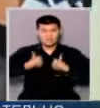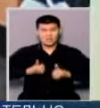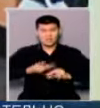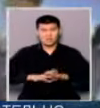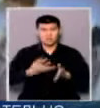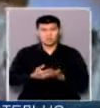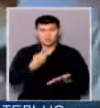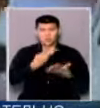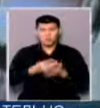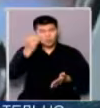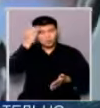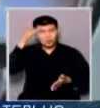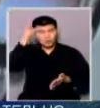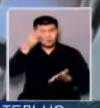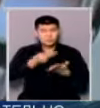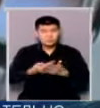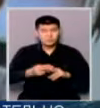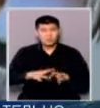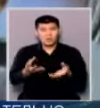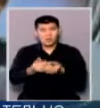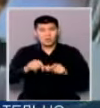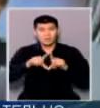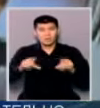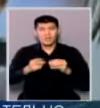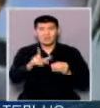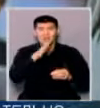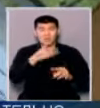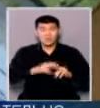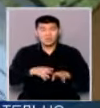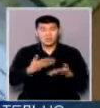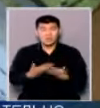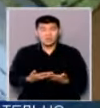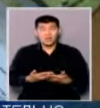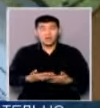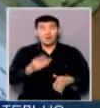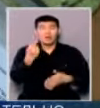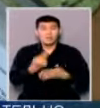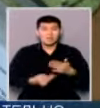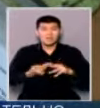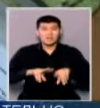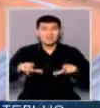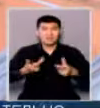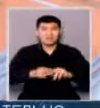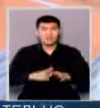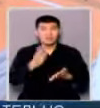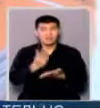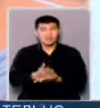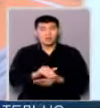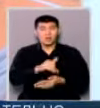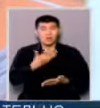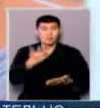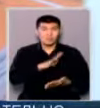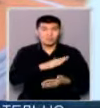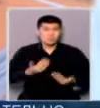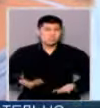сил, чтобы показать свои знания, полученные в стенах школы за 11 лет. Однако среди тех, кто провалил тестирование, есть выпускники, готовые